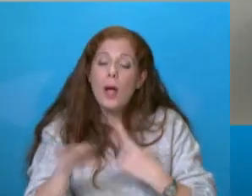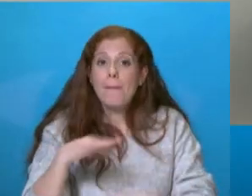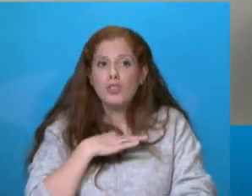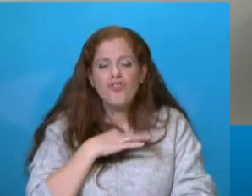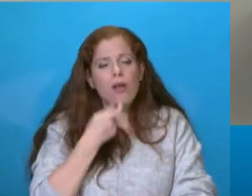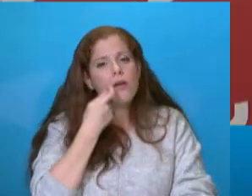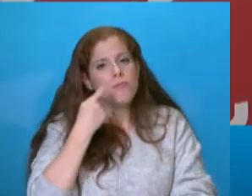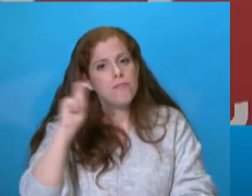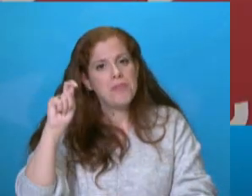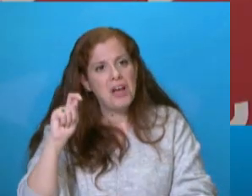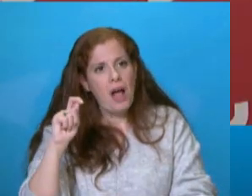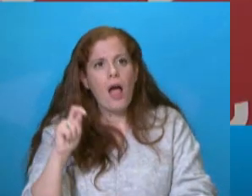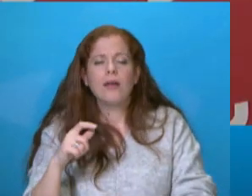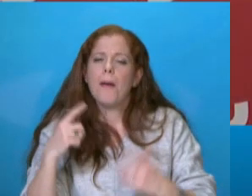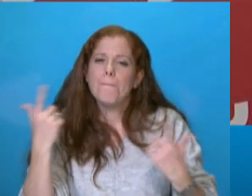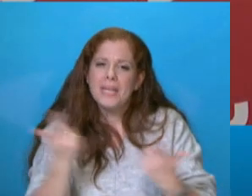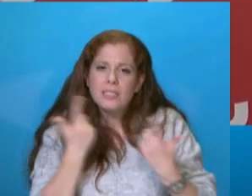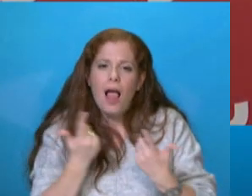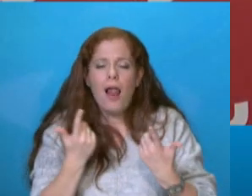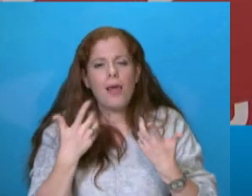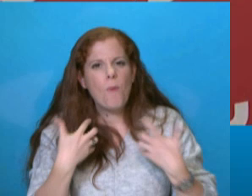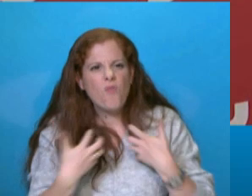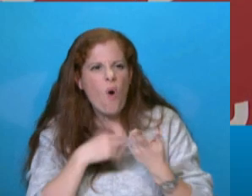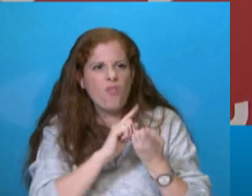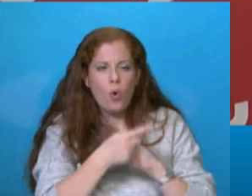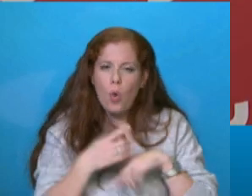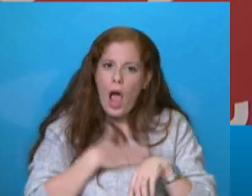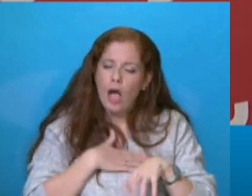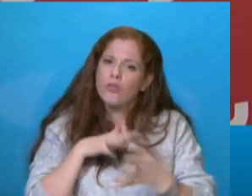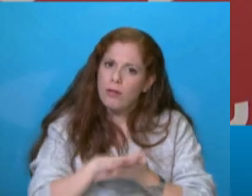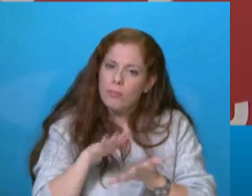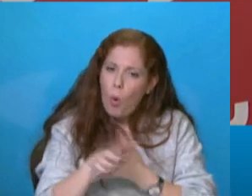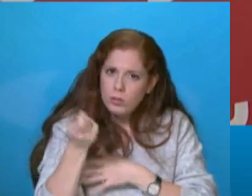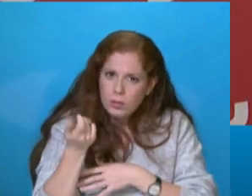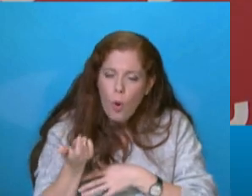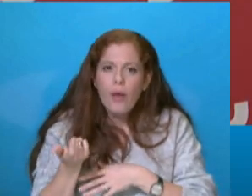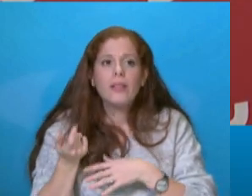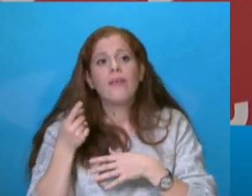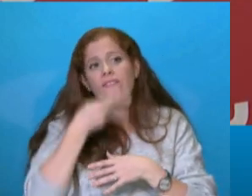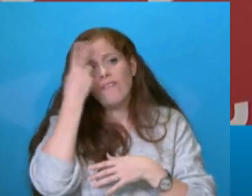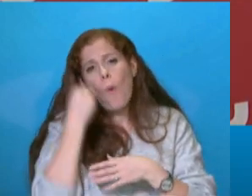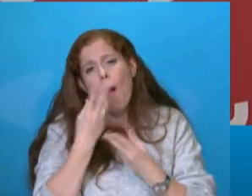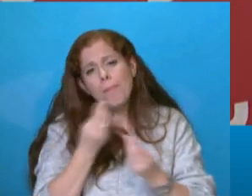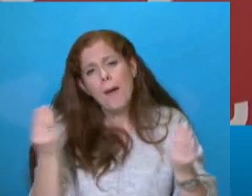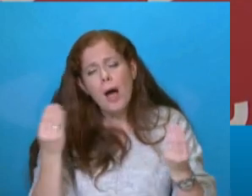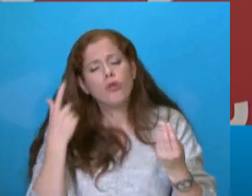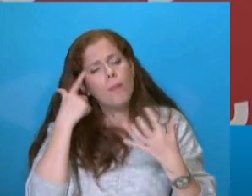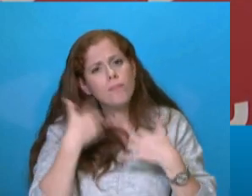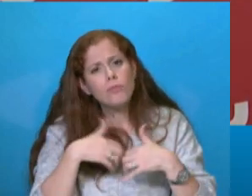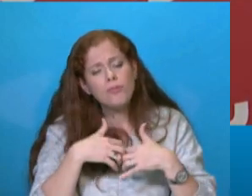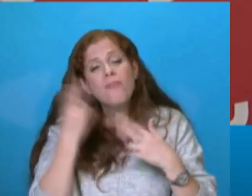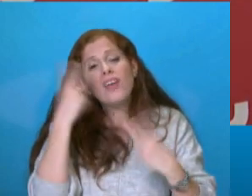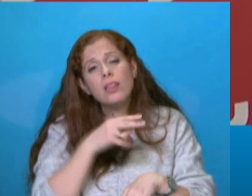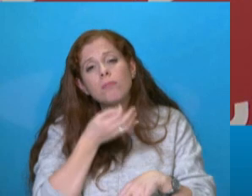יקר בישראל. הפסטיגלים, ההופעות, הופכות אותו לחג של הוצאות. והורים רבים, כשהם עושים את החישוב, מבינים